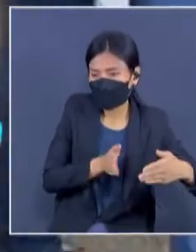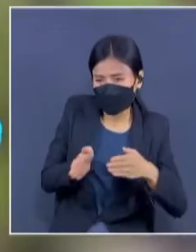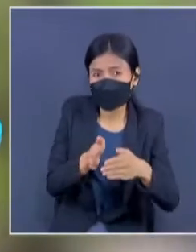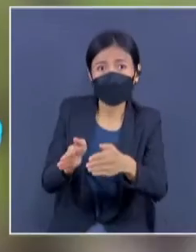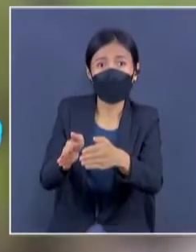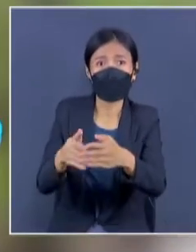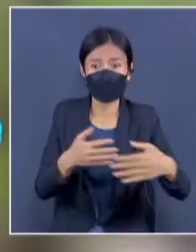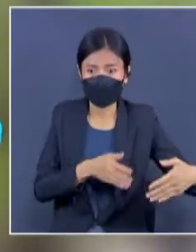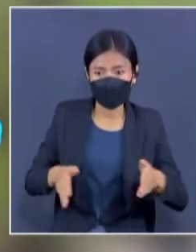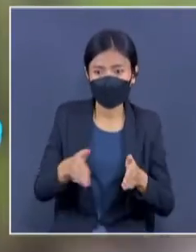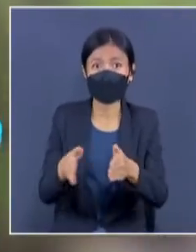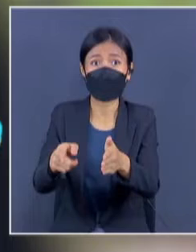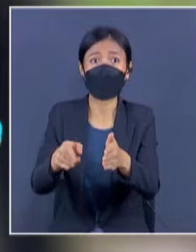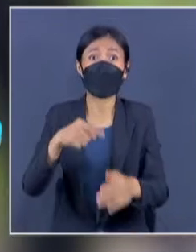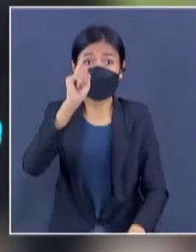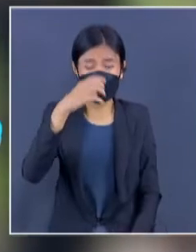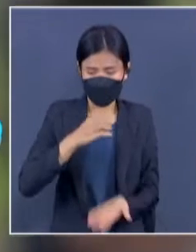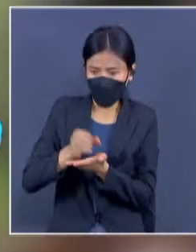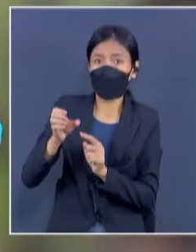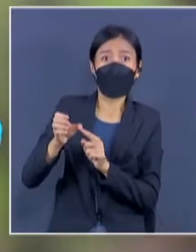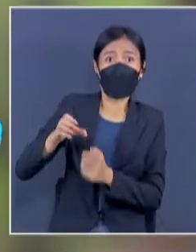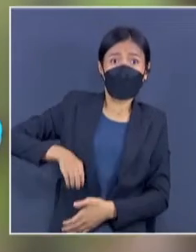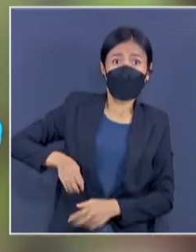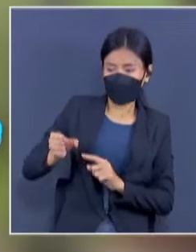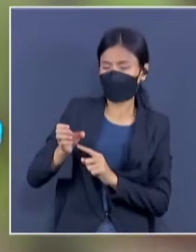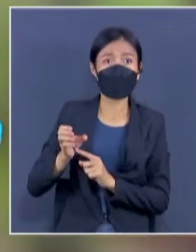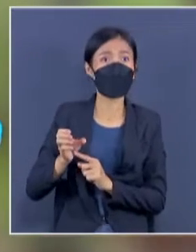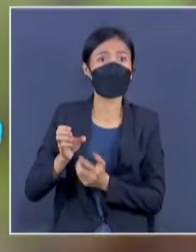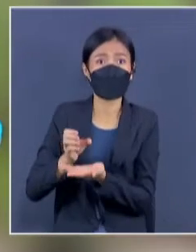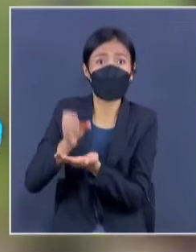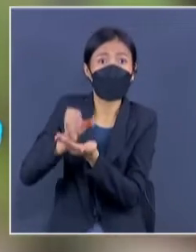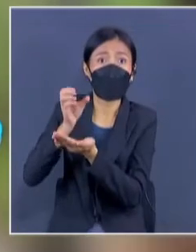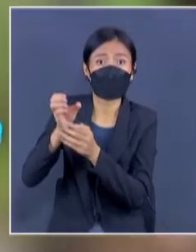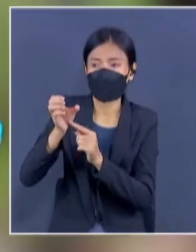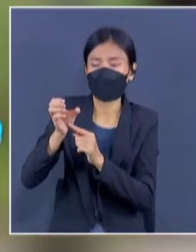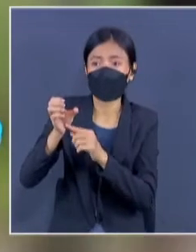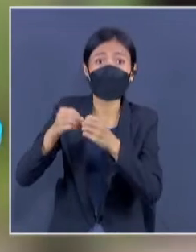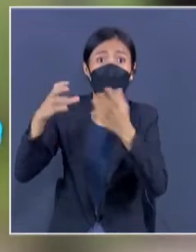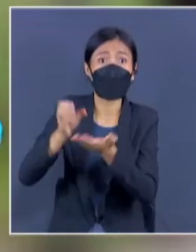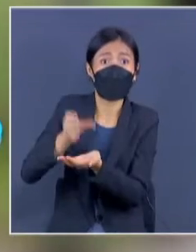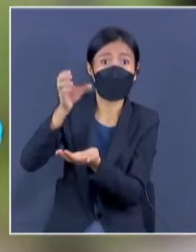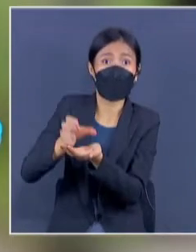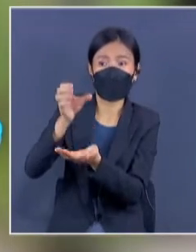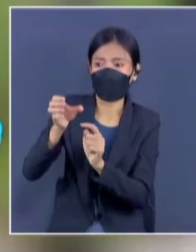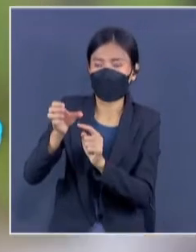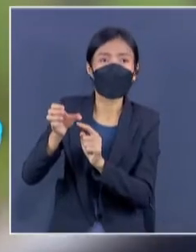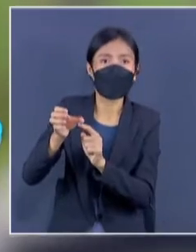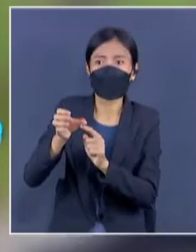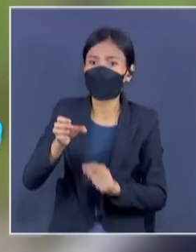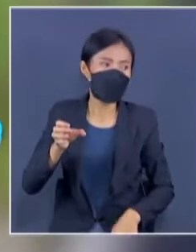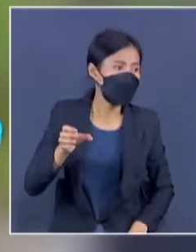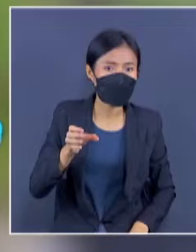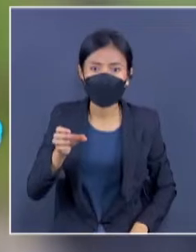อยากจะเอาความผิดให้พ้นจากตัวเองเนี่ยแหละครับก ็ คือไอ้ระเบิดที่พกมาด้วยประทัดยักษ์ที่ว่าเนี่ยก็เลยต้อง